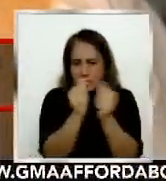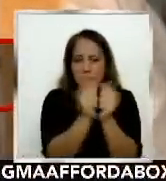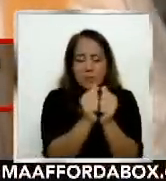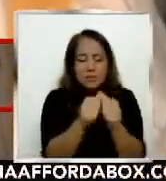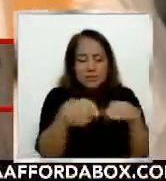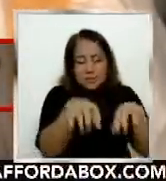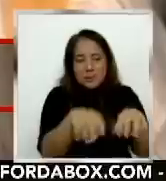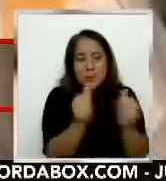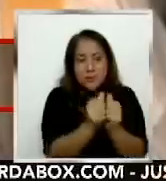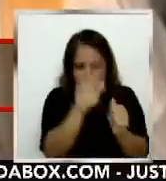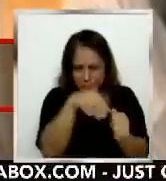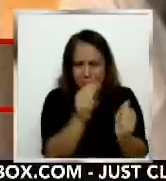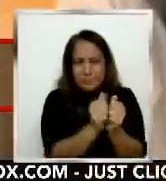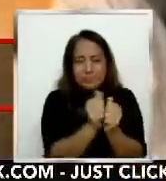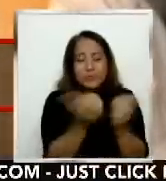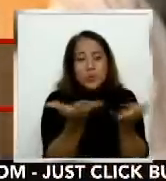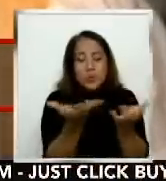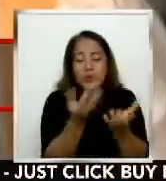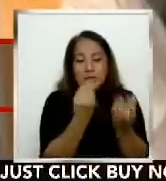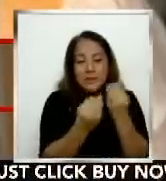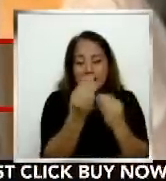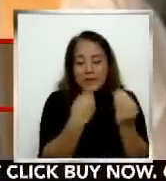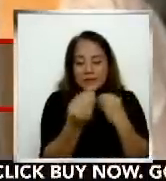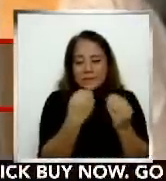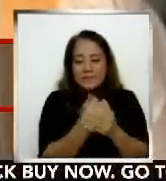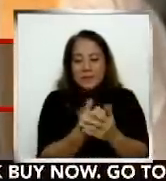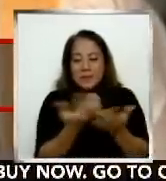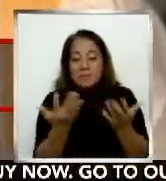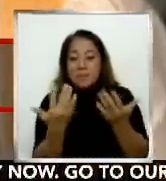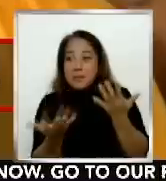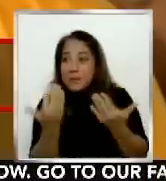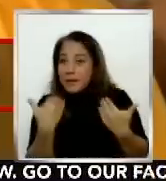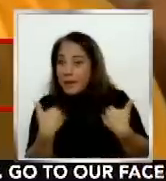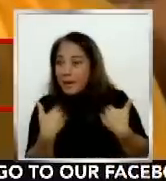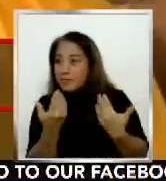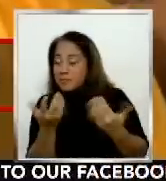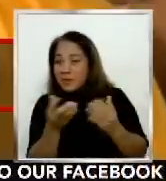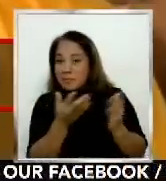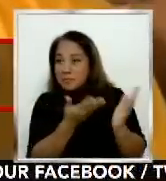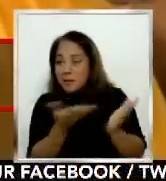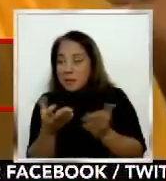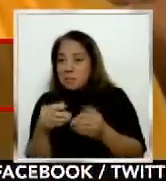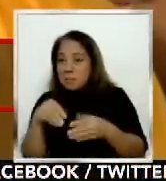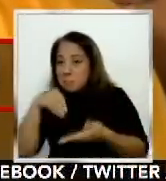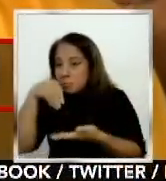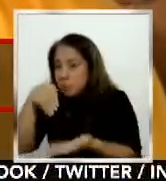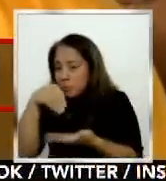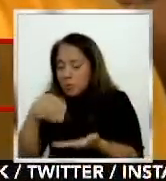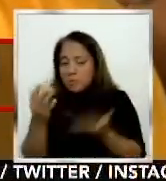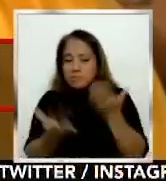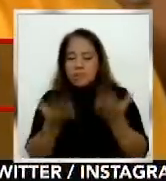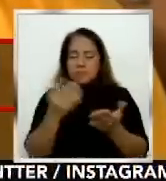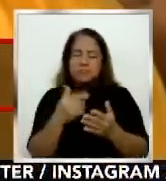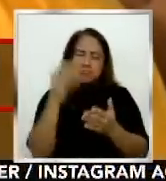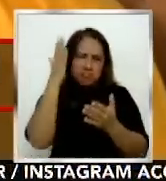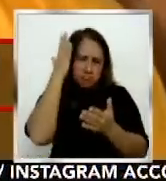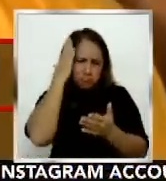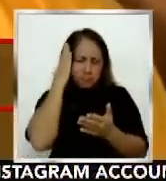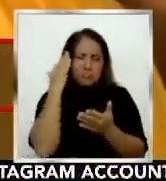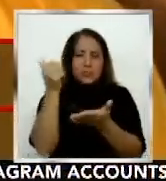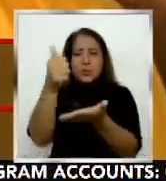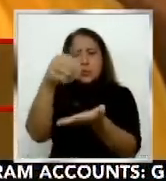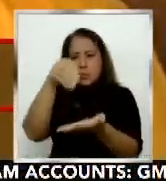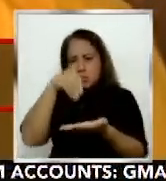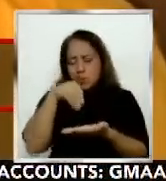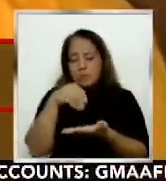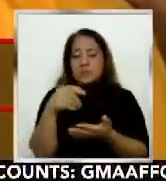ni. Kay may dire basig na yung mga kan ba ayuda. Ay naot nga matabangan mi. Ilabi na sa amo